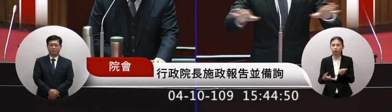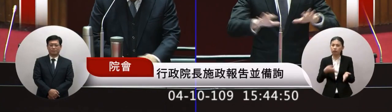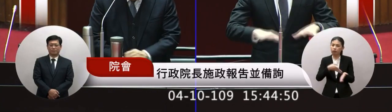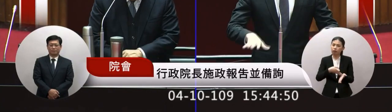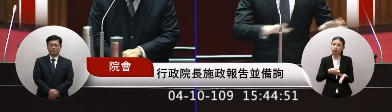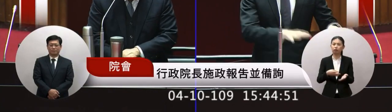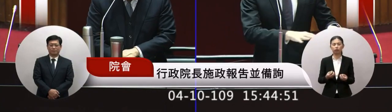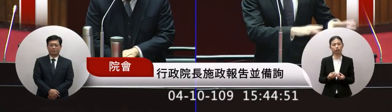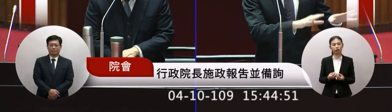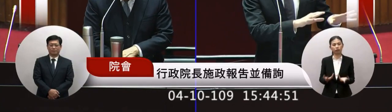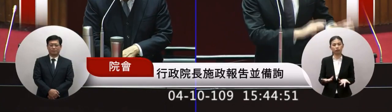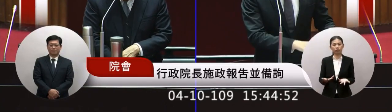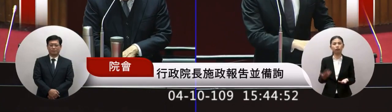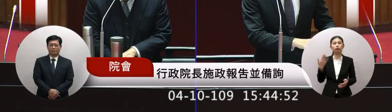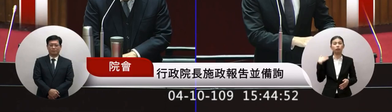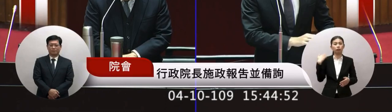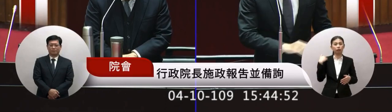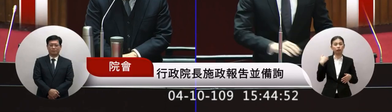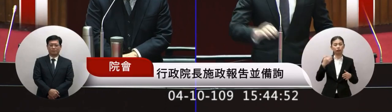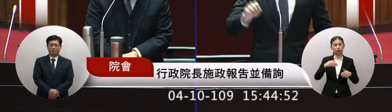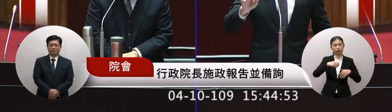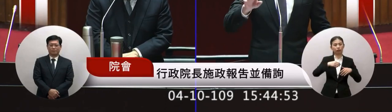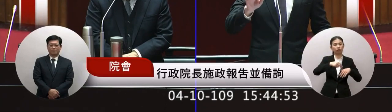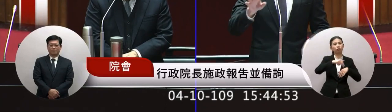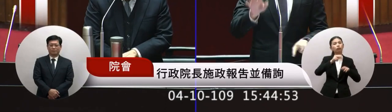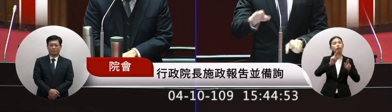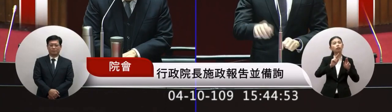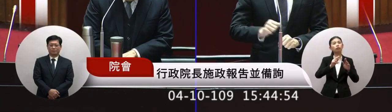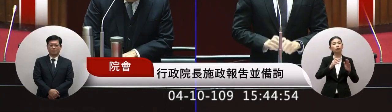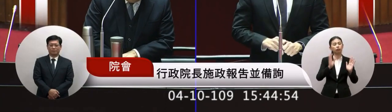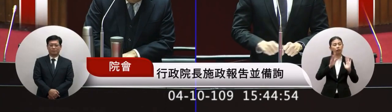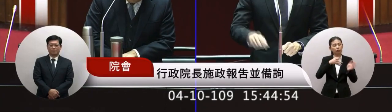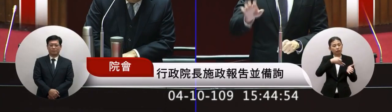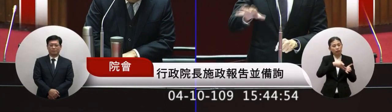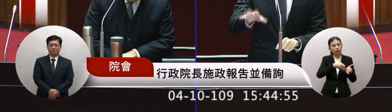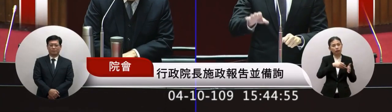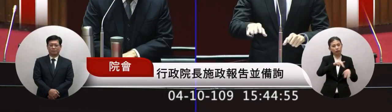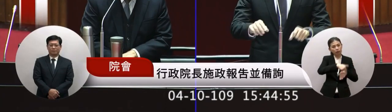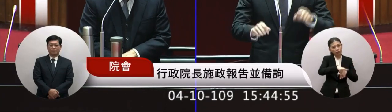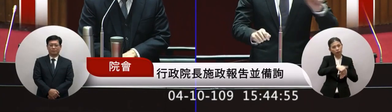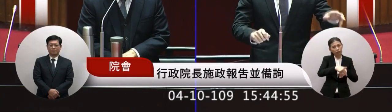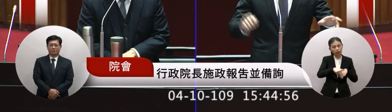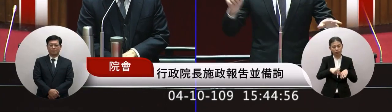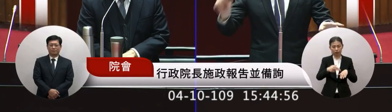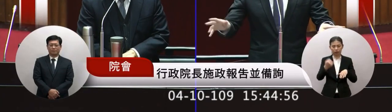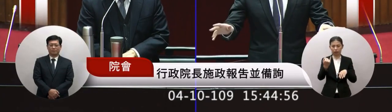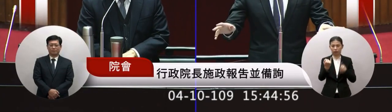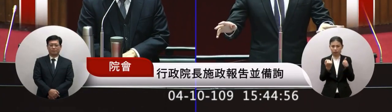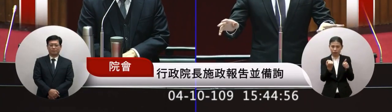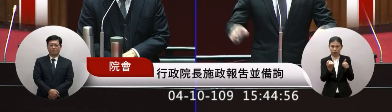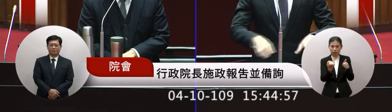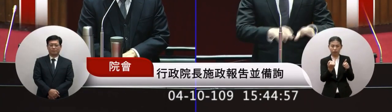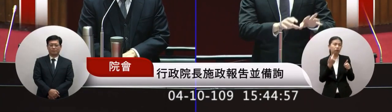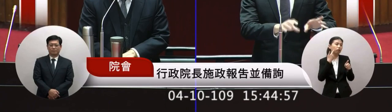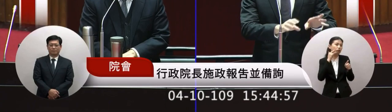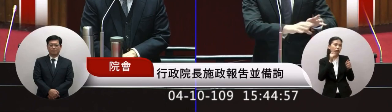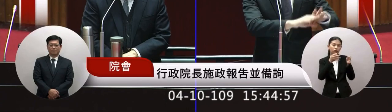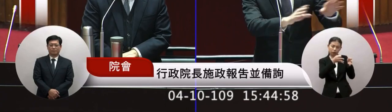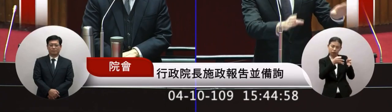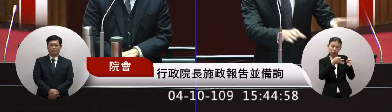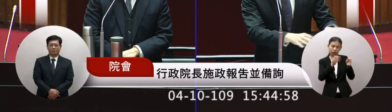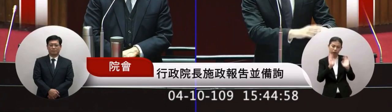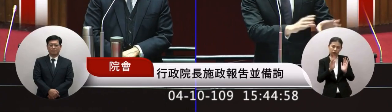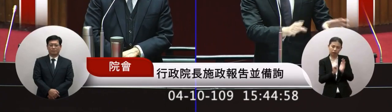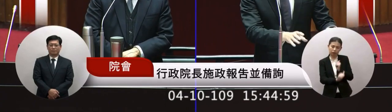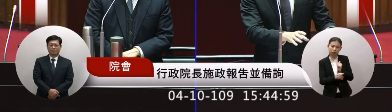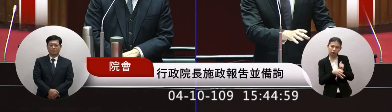为过去即个系统的设计是讲，即个相亲都要一男一女，你才会当登记迄个